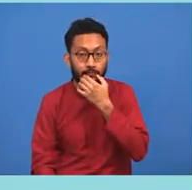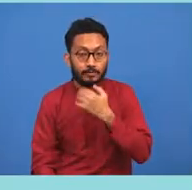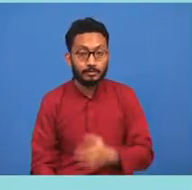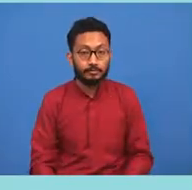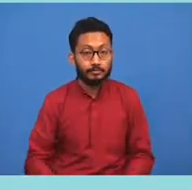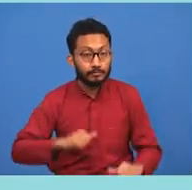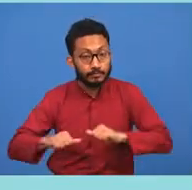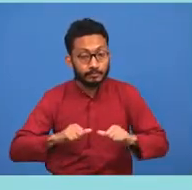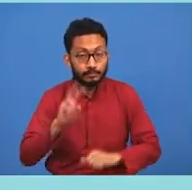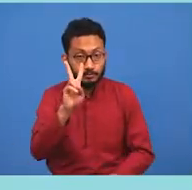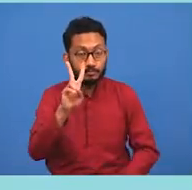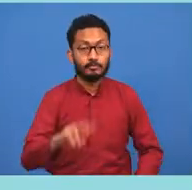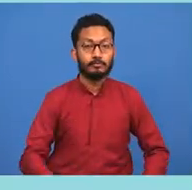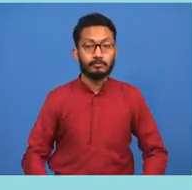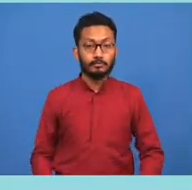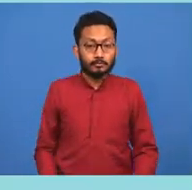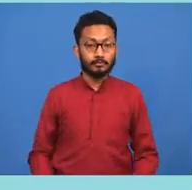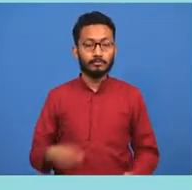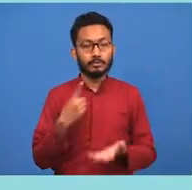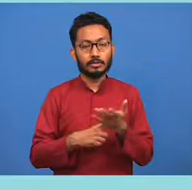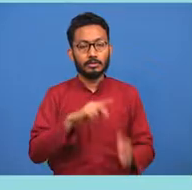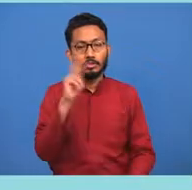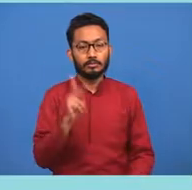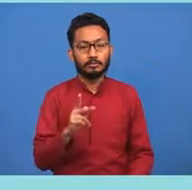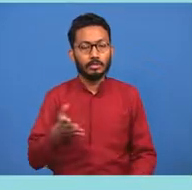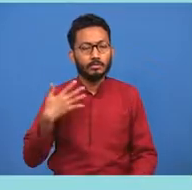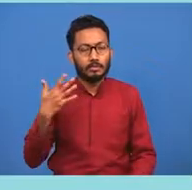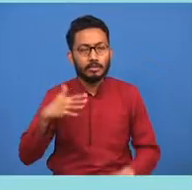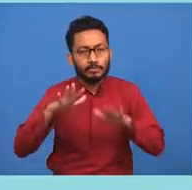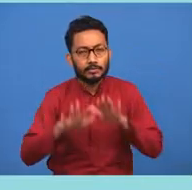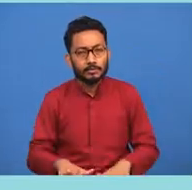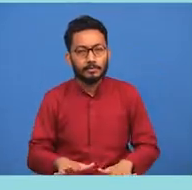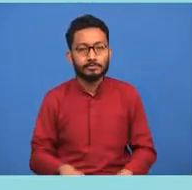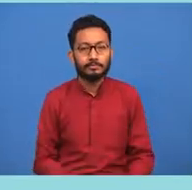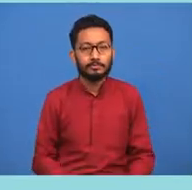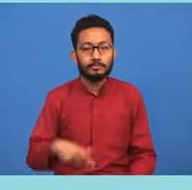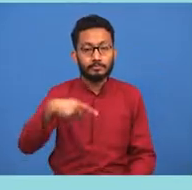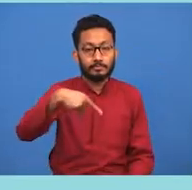Aktiviti 2. Apakah haba pemendakan pelambang 2 sulfat?